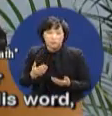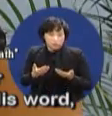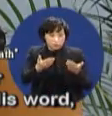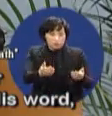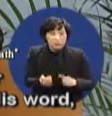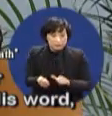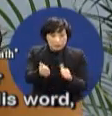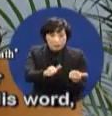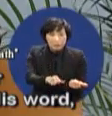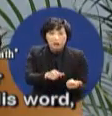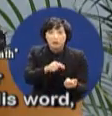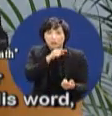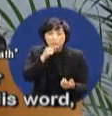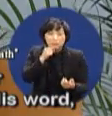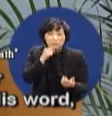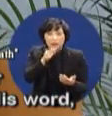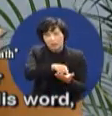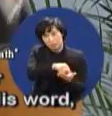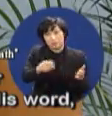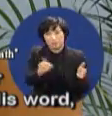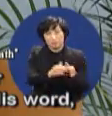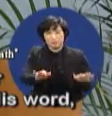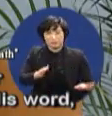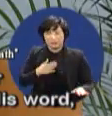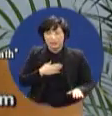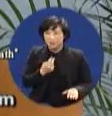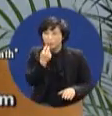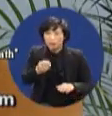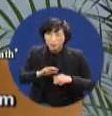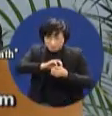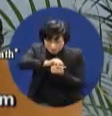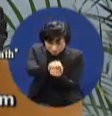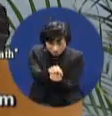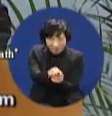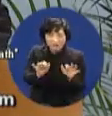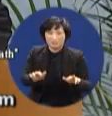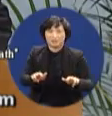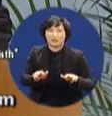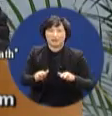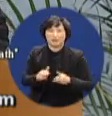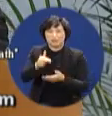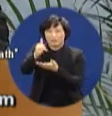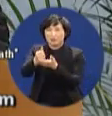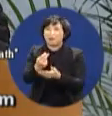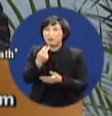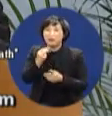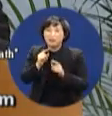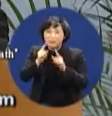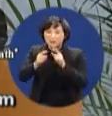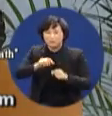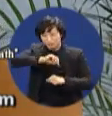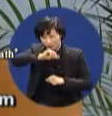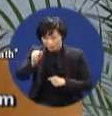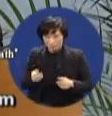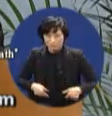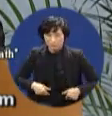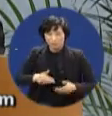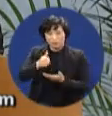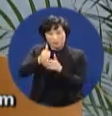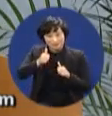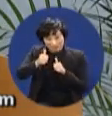내놓고 사망의 빚을 갚았으니 나도 내 목숨을 다해서 이분의 말씀을 순종하고 이분을